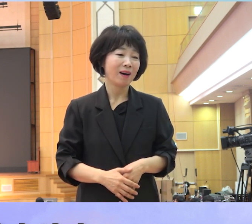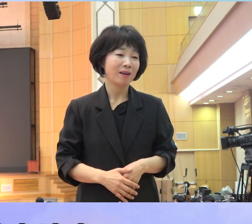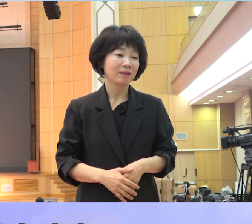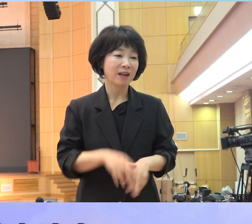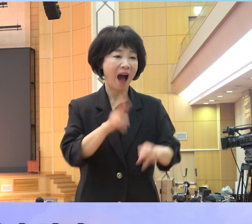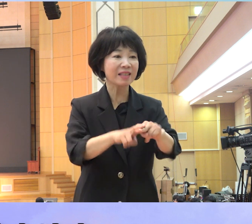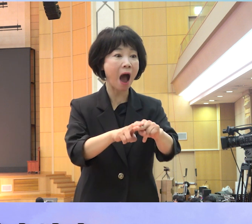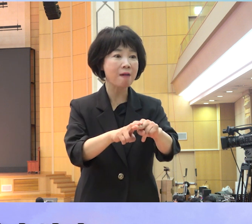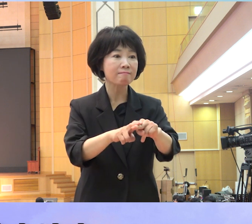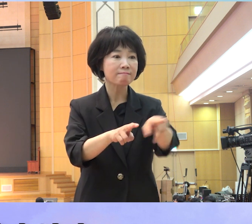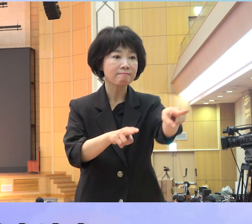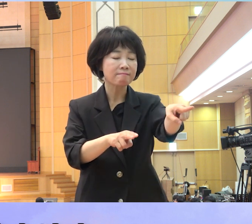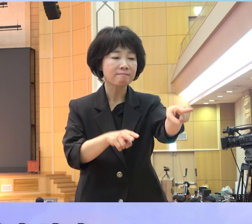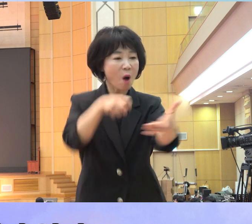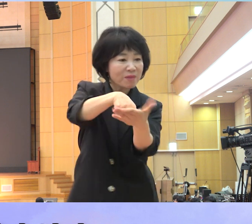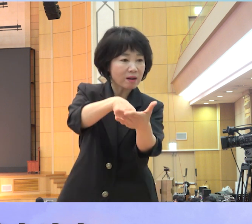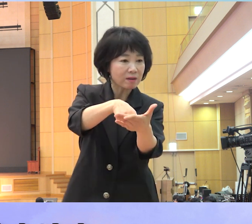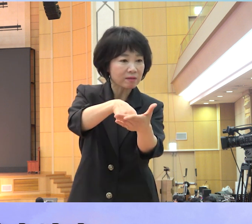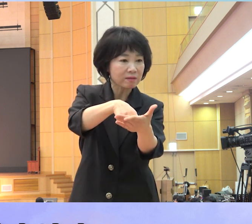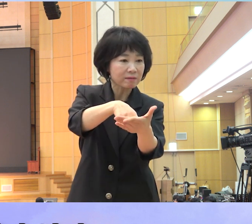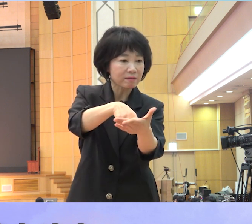앉아, 엎드려,